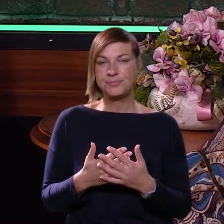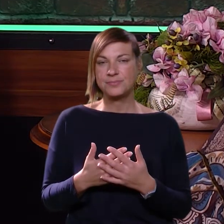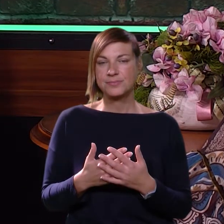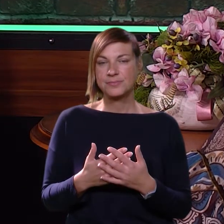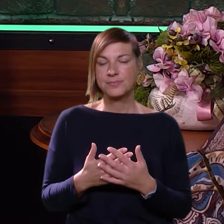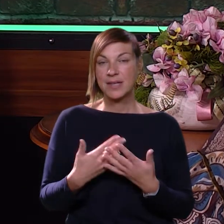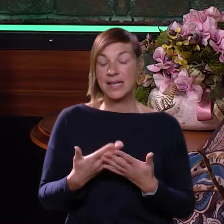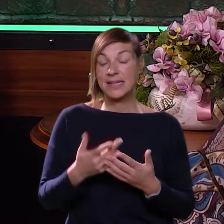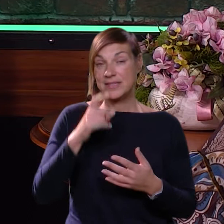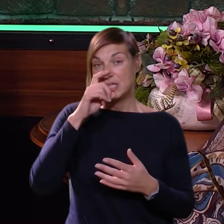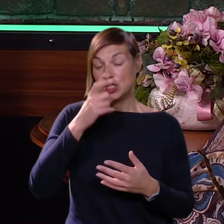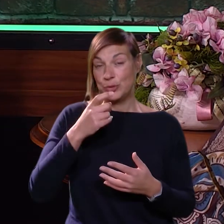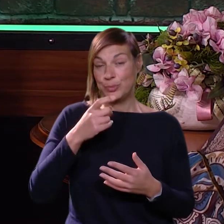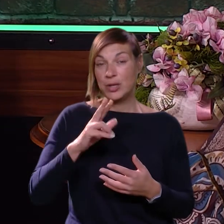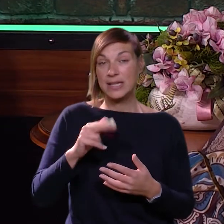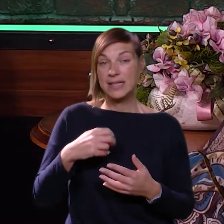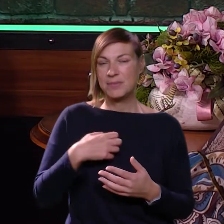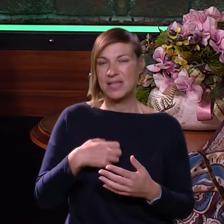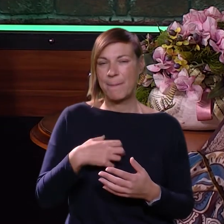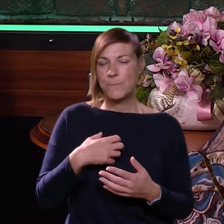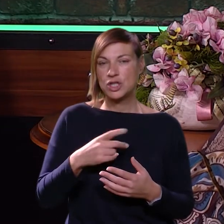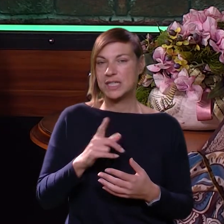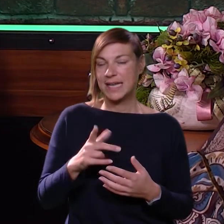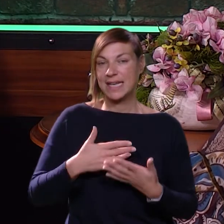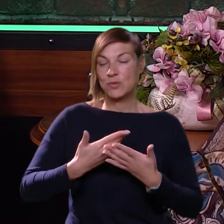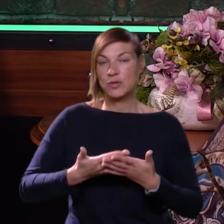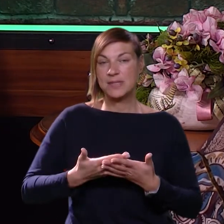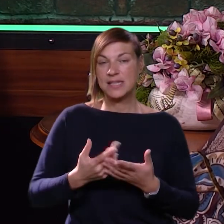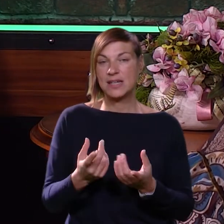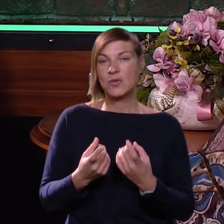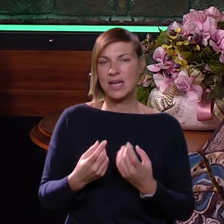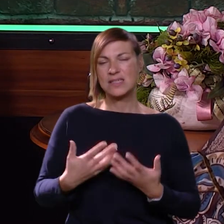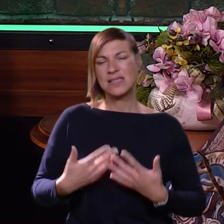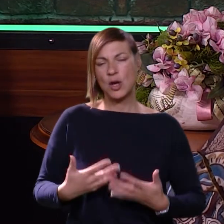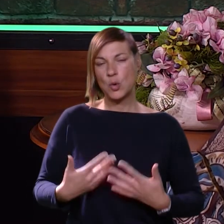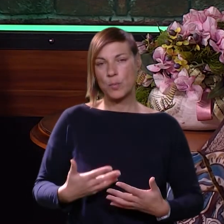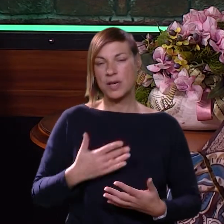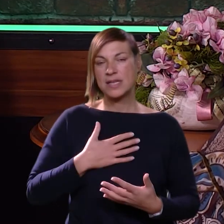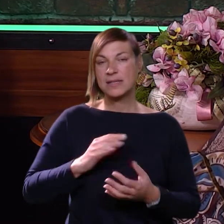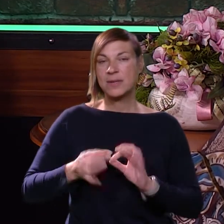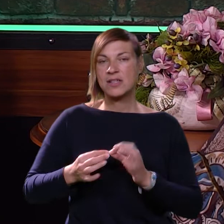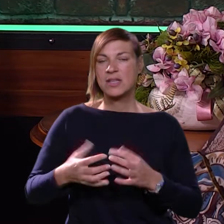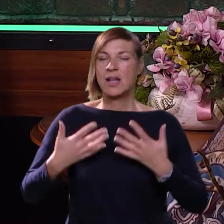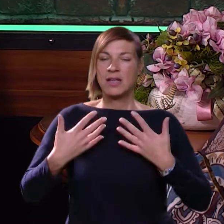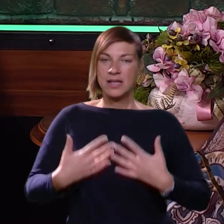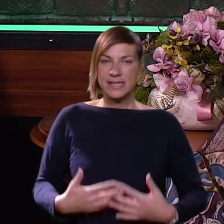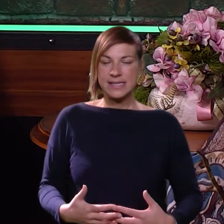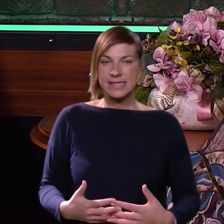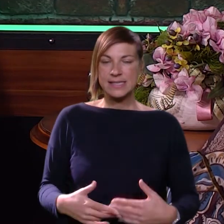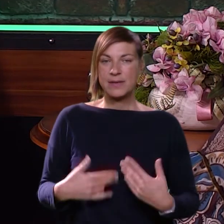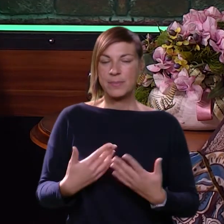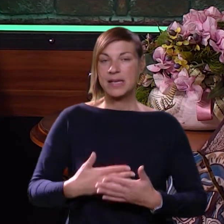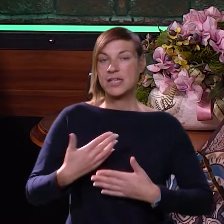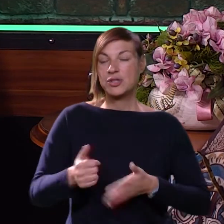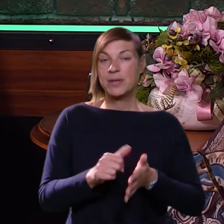nekakvog, ne znam, da vas nešto boli ili da imate mučnine, znači nije u tom stilu, ali ste umorni. Ja sam bila stalno iscrpljena.